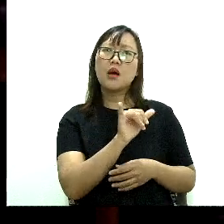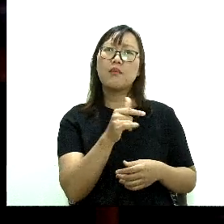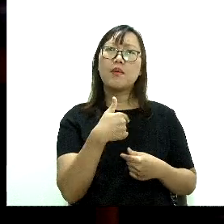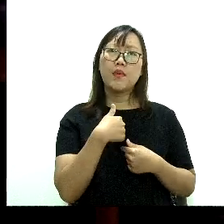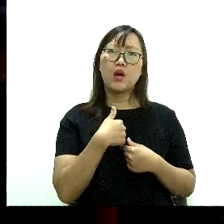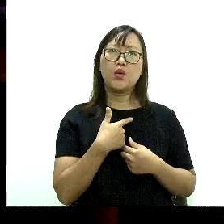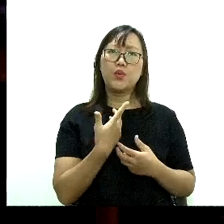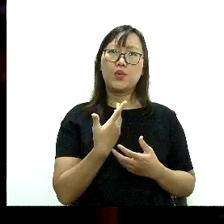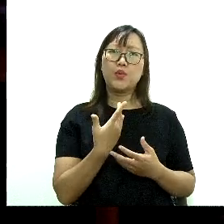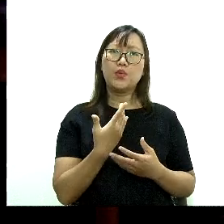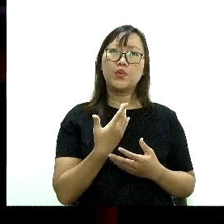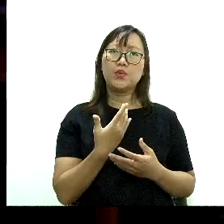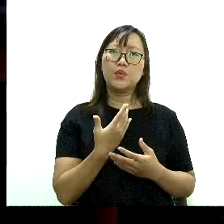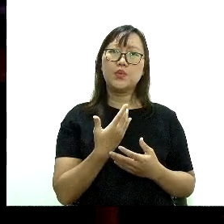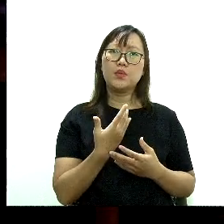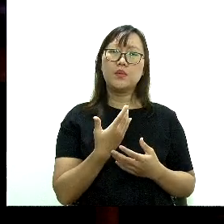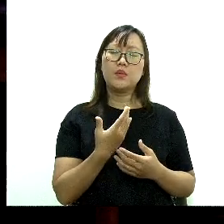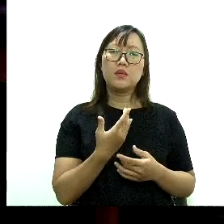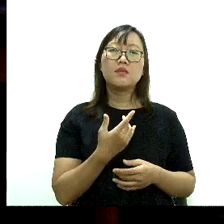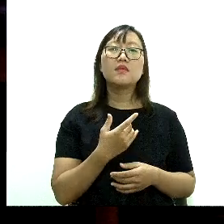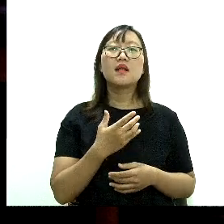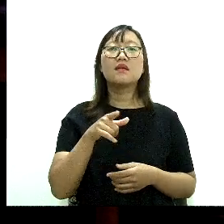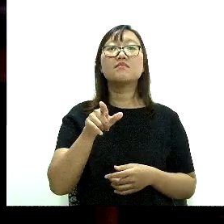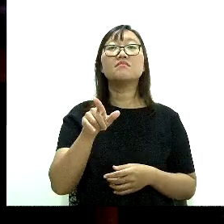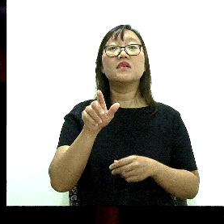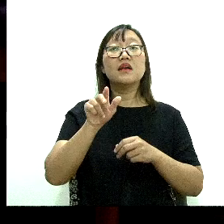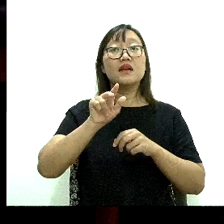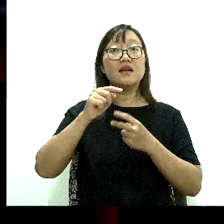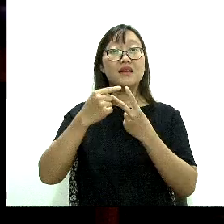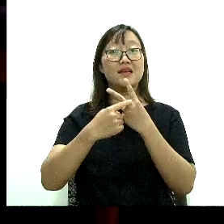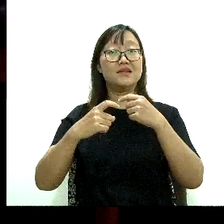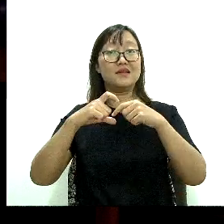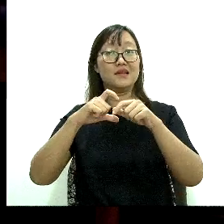dengan jalan pikiran manusia, kata Yesaya.